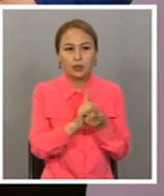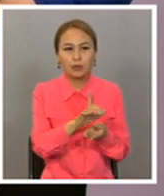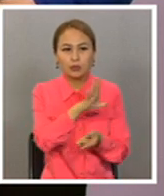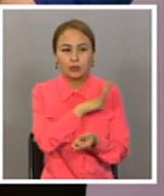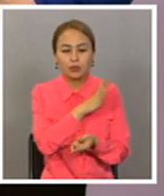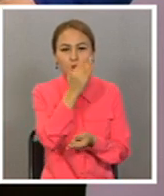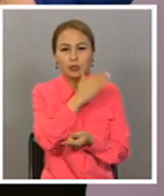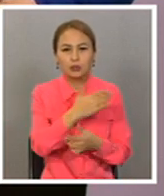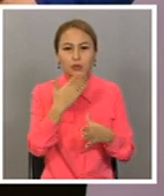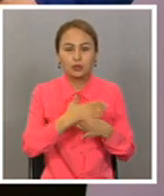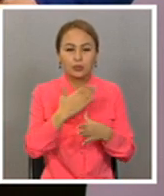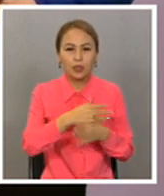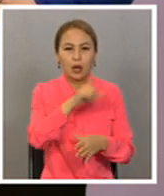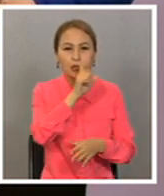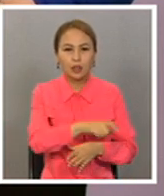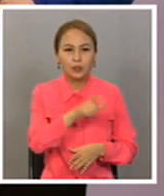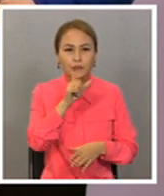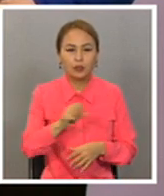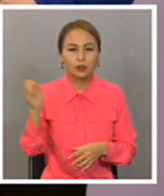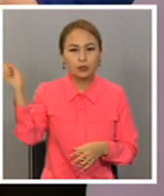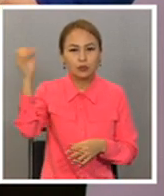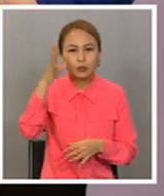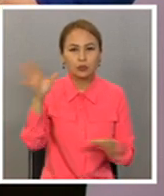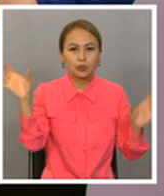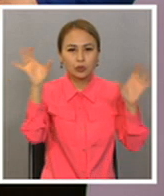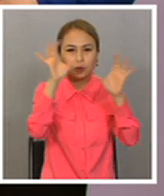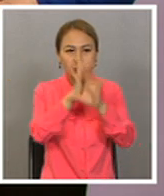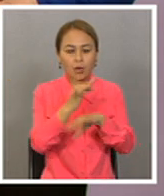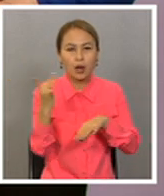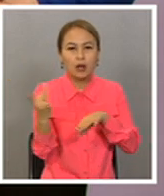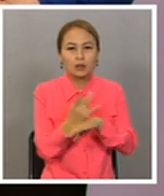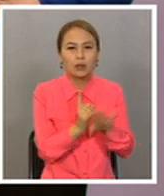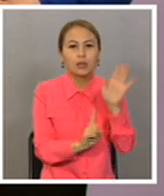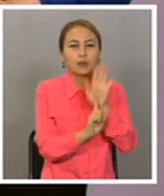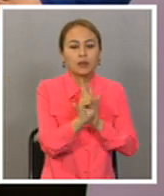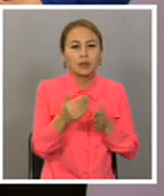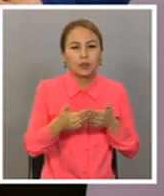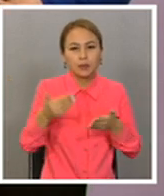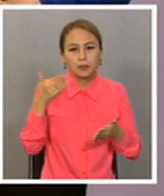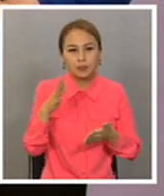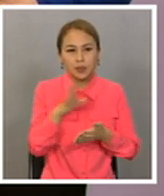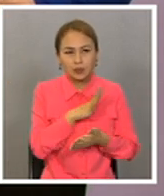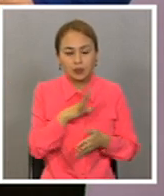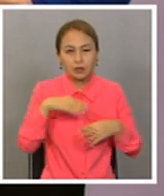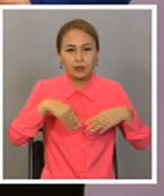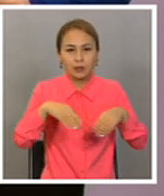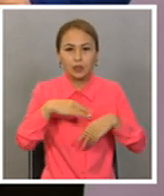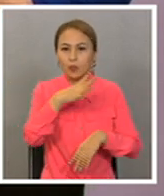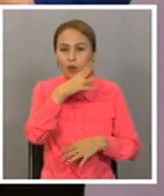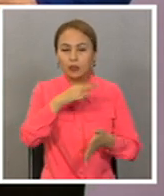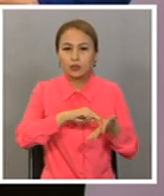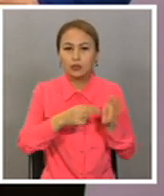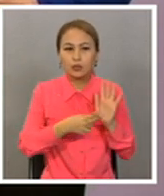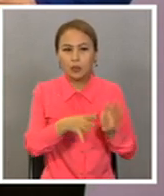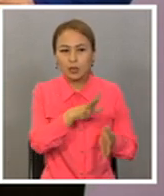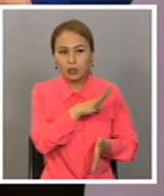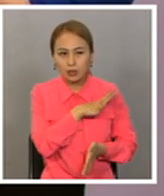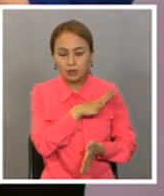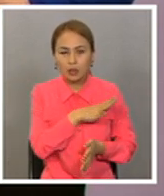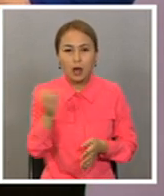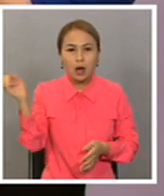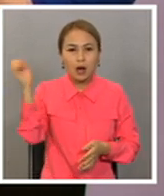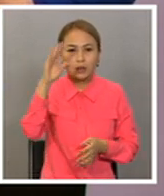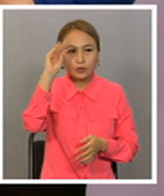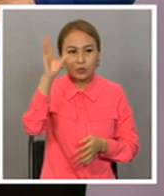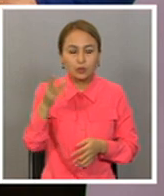Олардың көмегімен адамдар күннің тұтылуын алдын ала білген. Егін егетін уақытты жоспарлаған. Ай